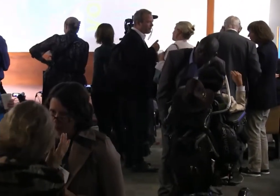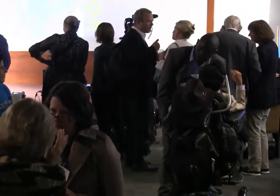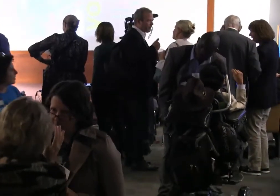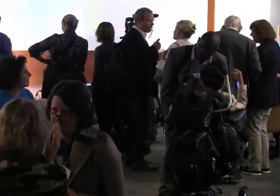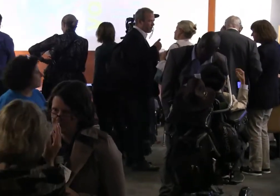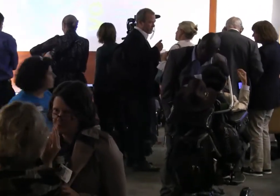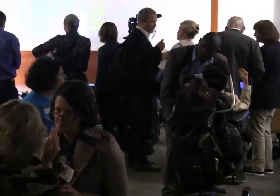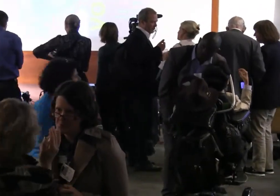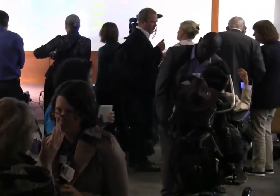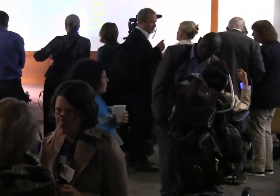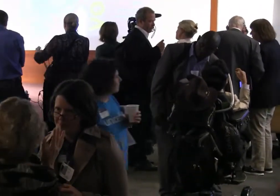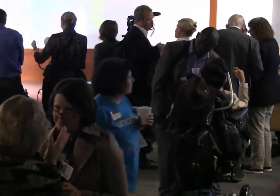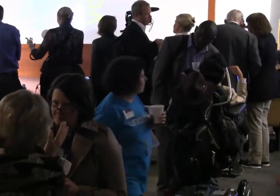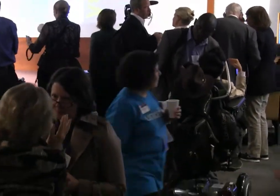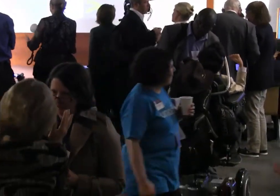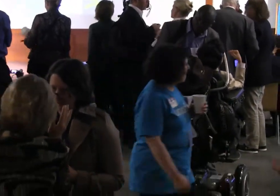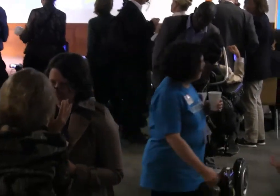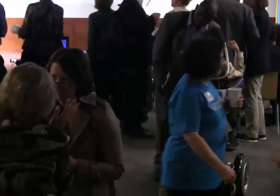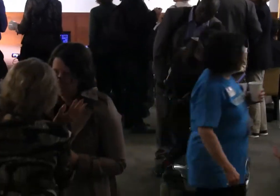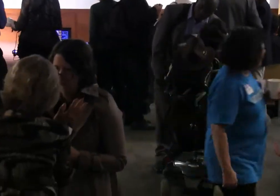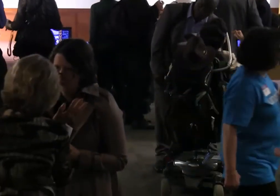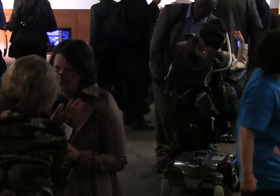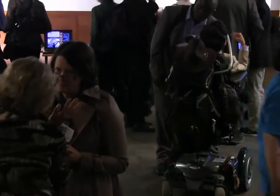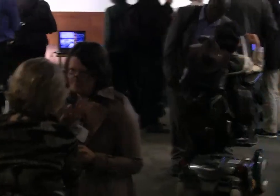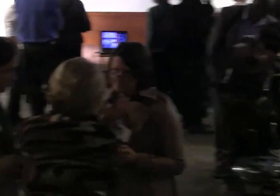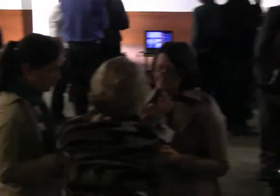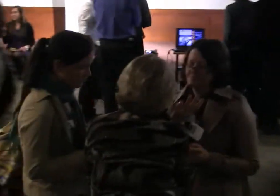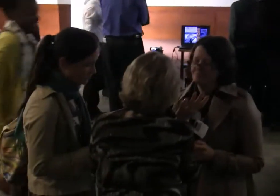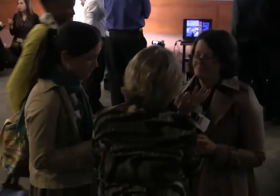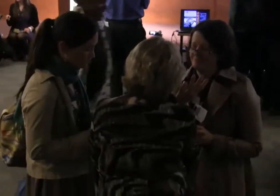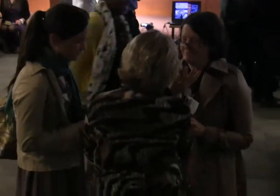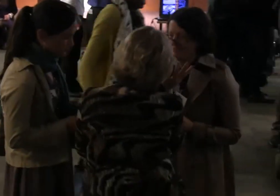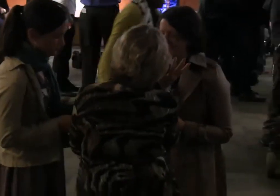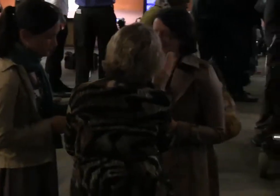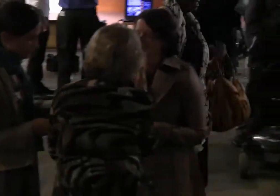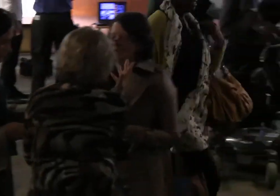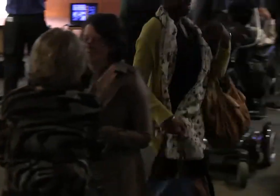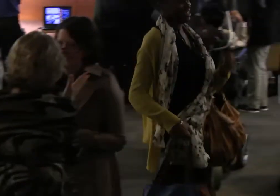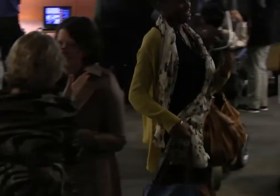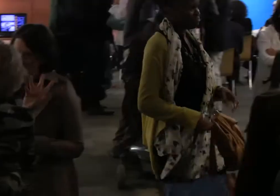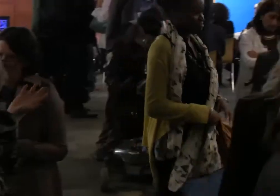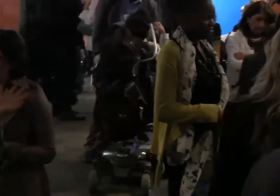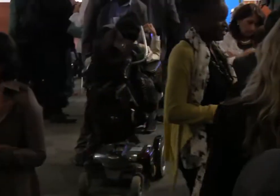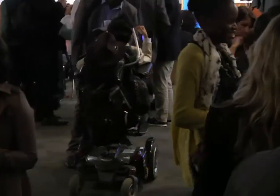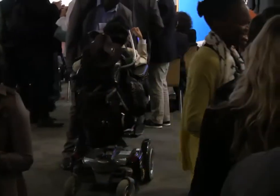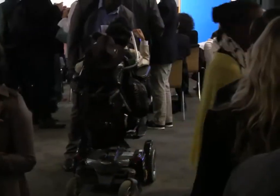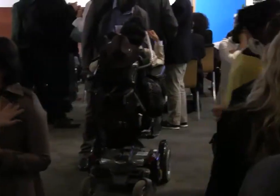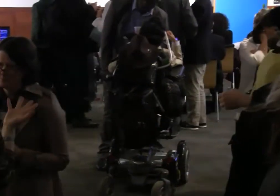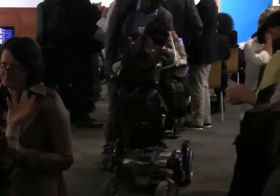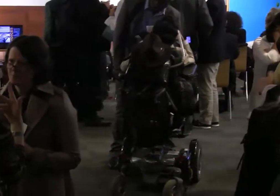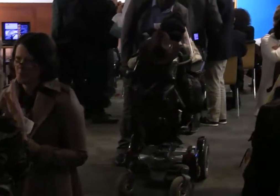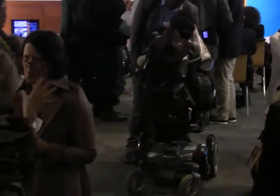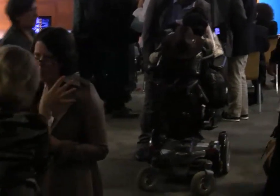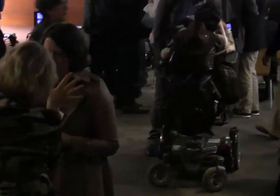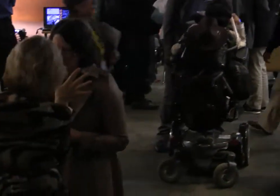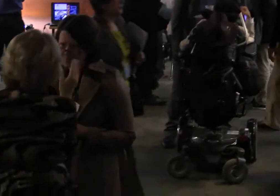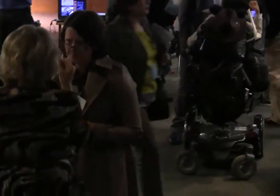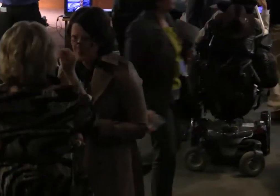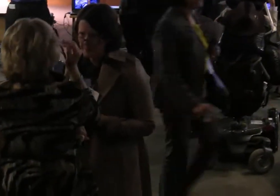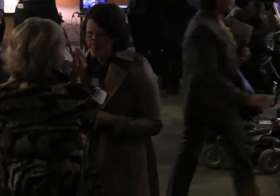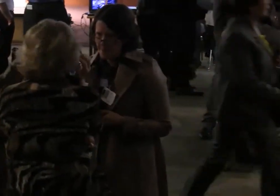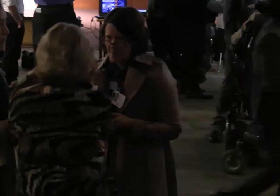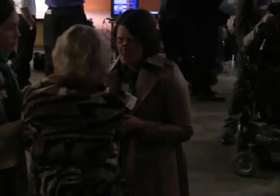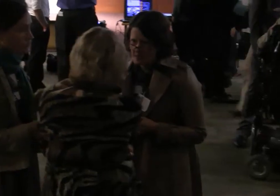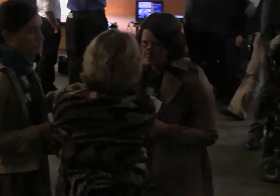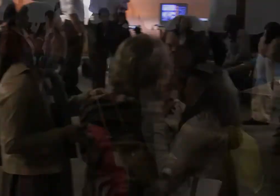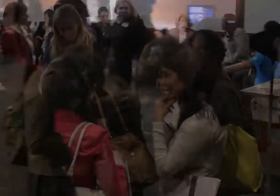ajá yìí wọ́n máa fàyà mọ́ wa lára. ayé lè o ọ̀rẹ́ mi ráyé